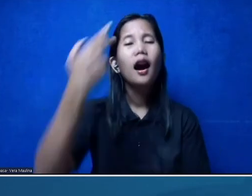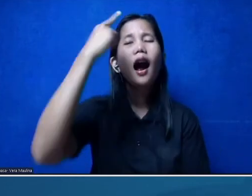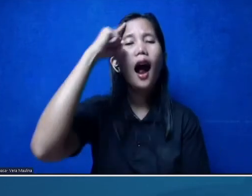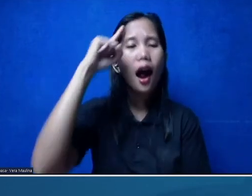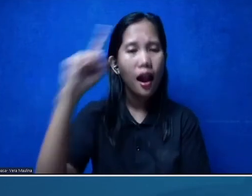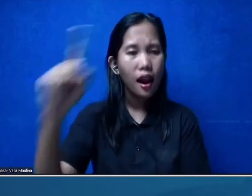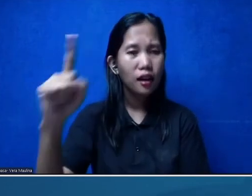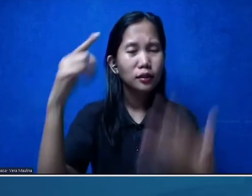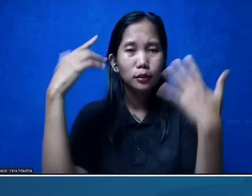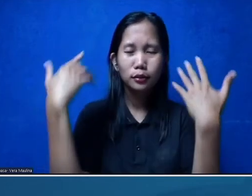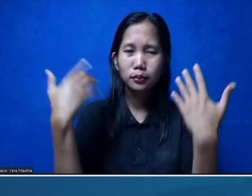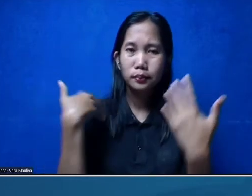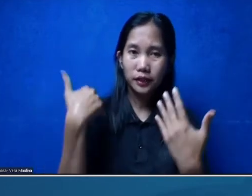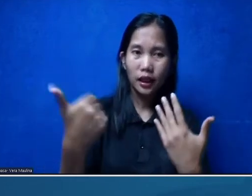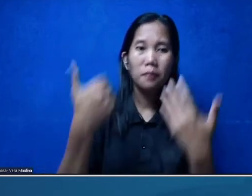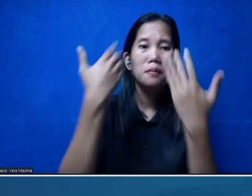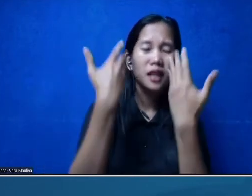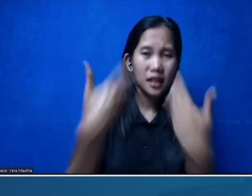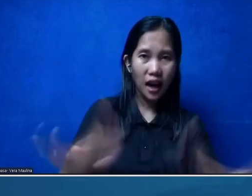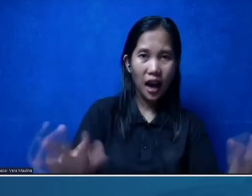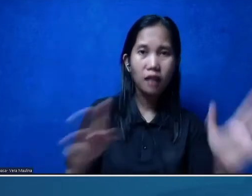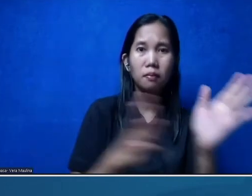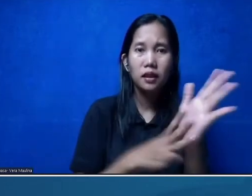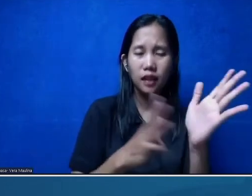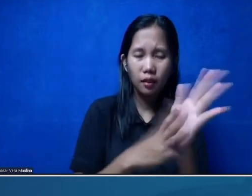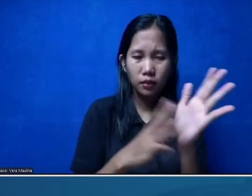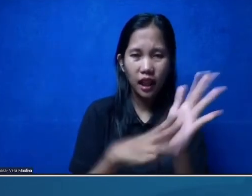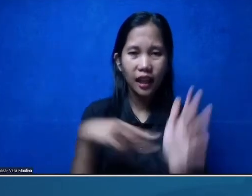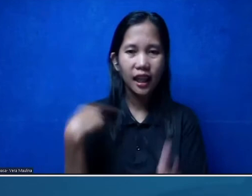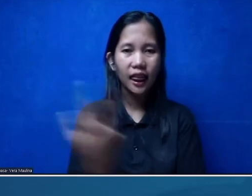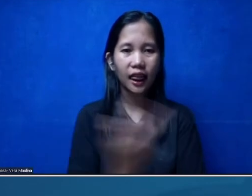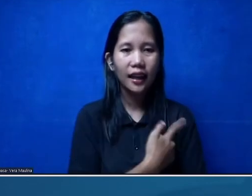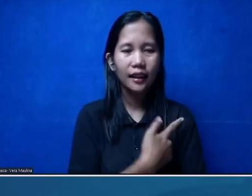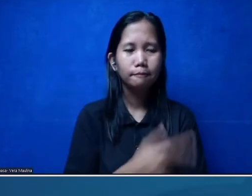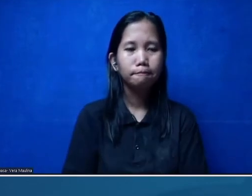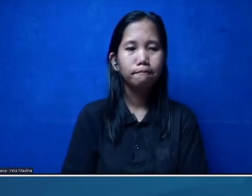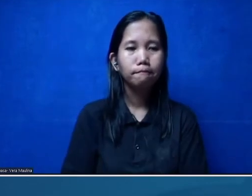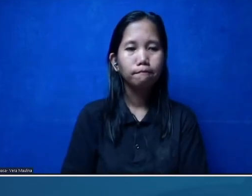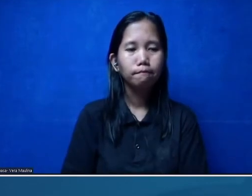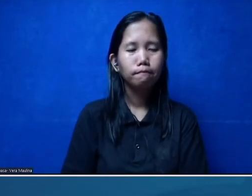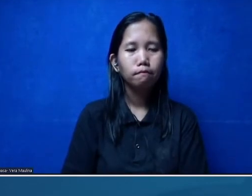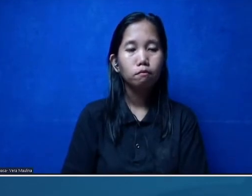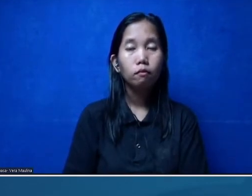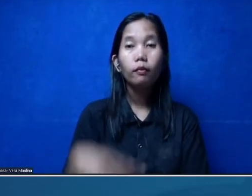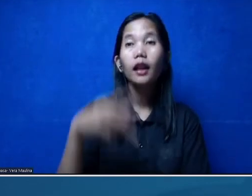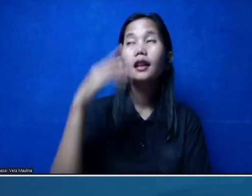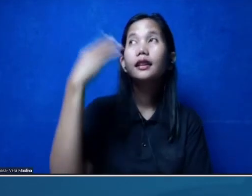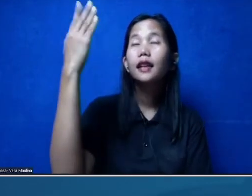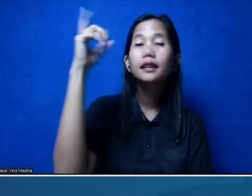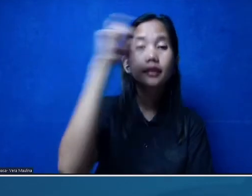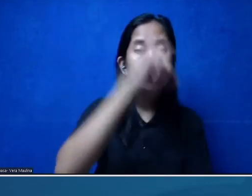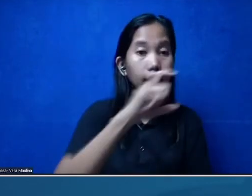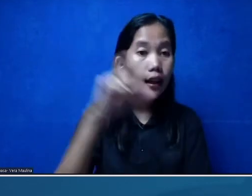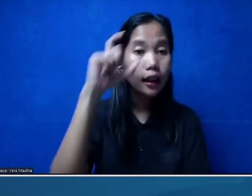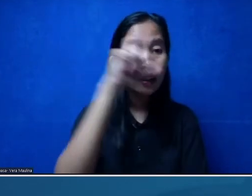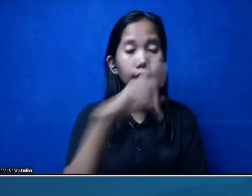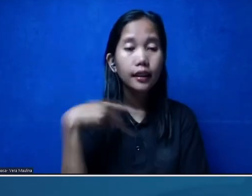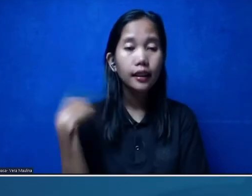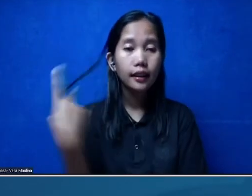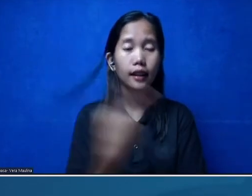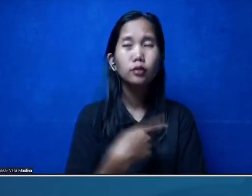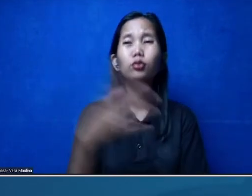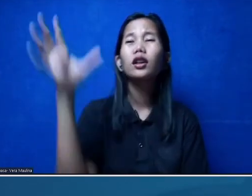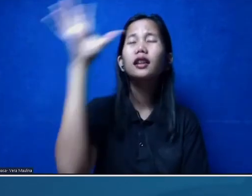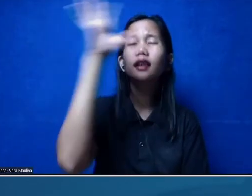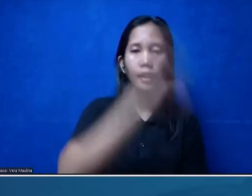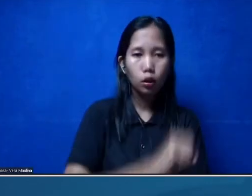kepada kita dia mencari kita yang sudah hilang dia tahu beban kita dan dia memberikan janji kemenangan dan